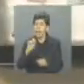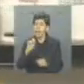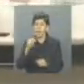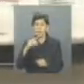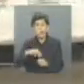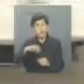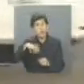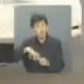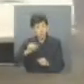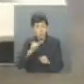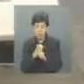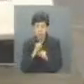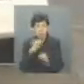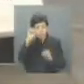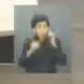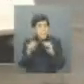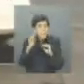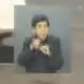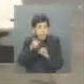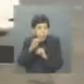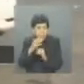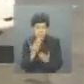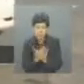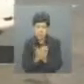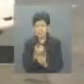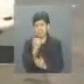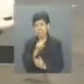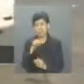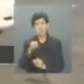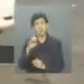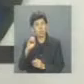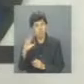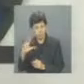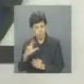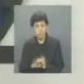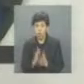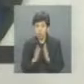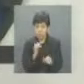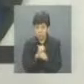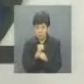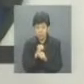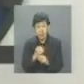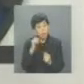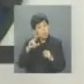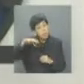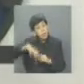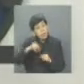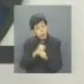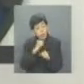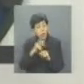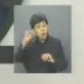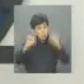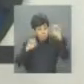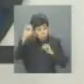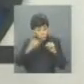รับสูงกว่าเดิมอีก50สตางค์เป็นกิโลกรัมละ10บาท3สตางค์แต่ผู้ใช้รถยนต์ในจังหวัดนครสวรรค์ที่ติดตั้งระบบก๊าซ